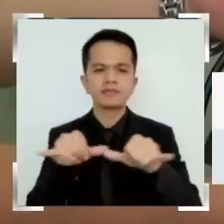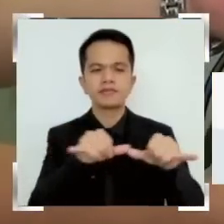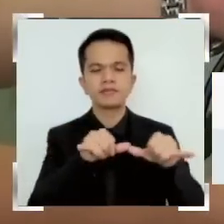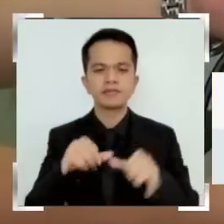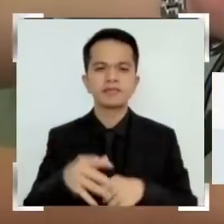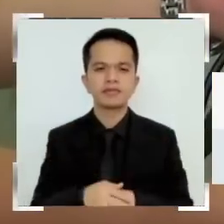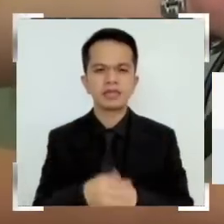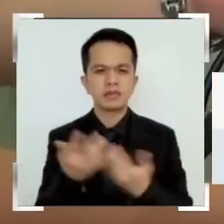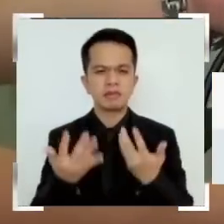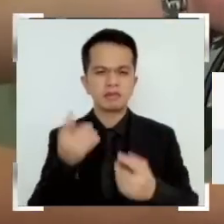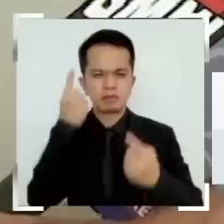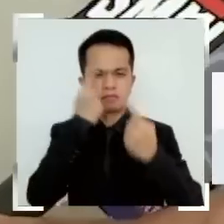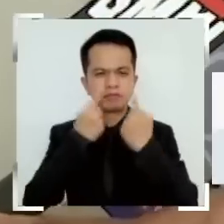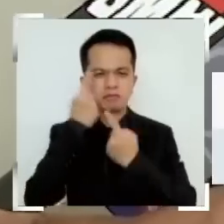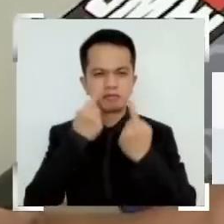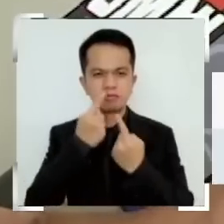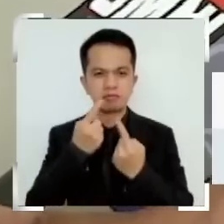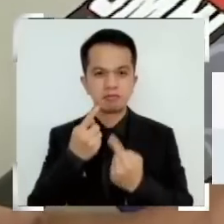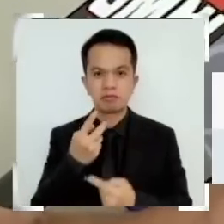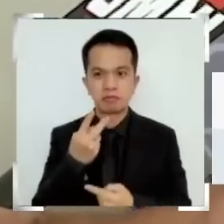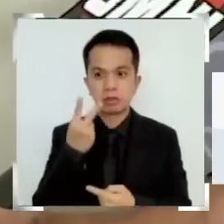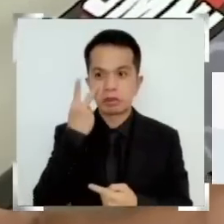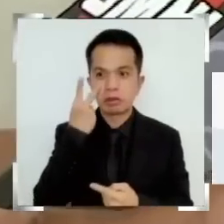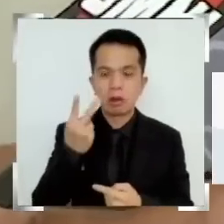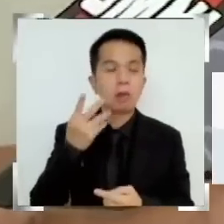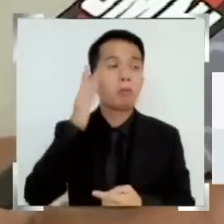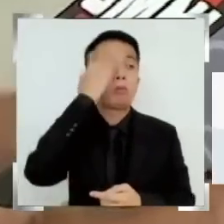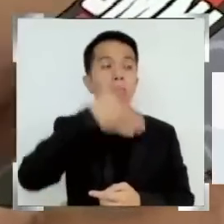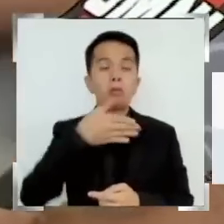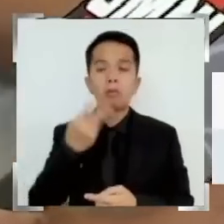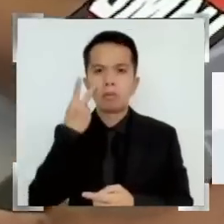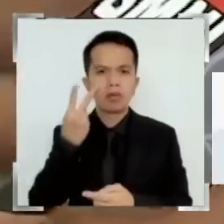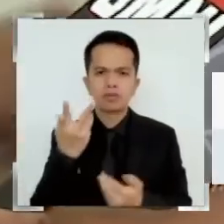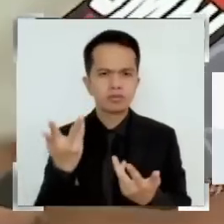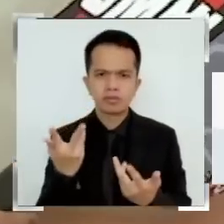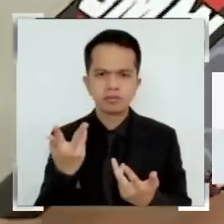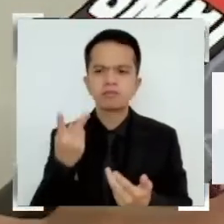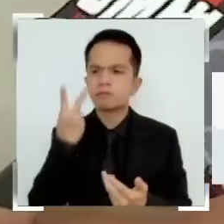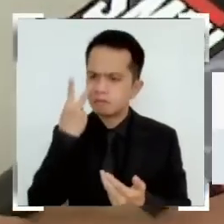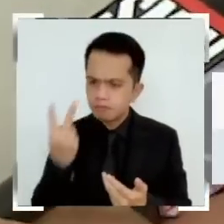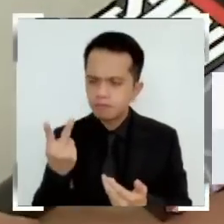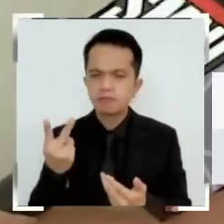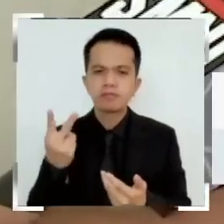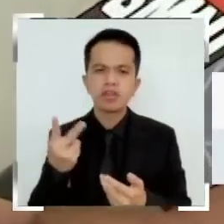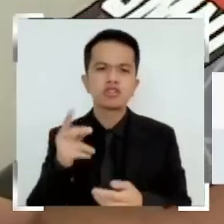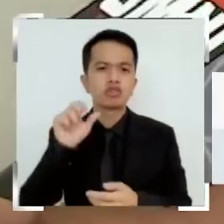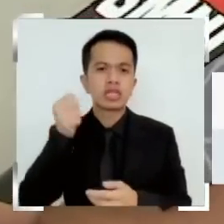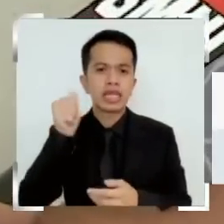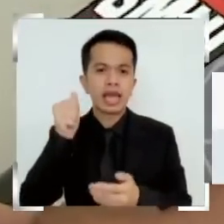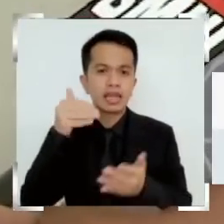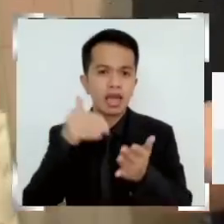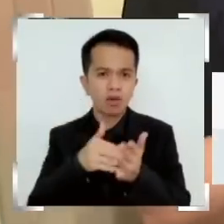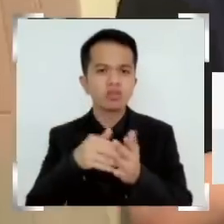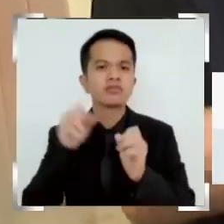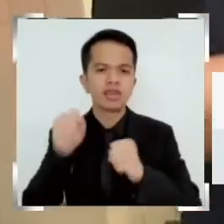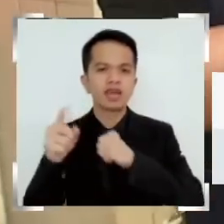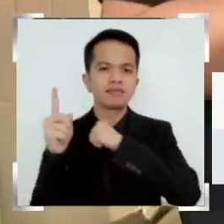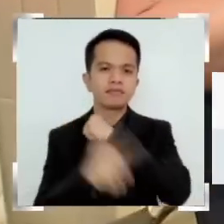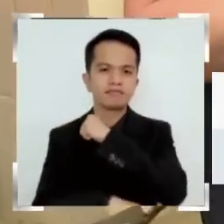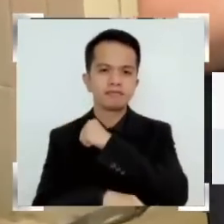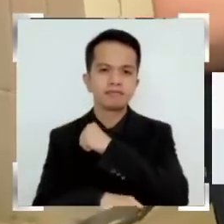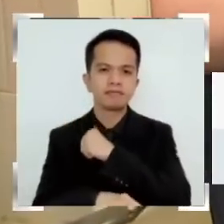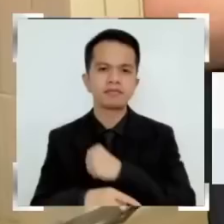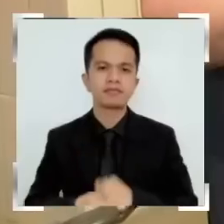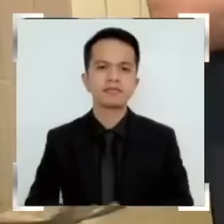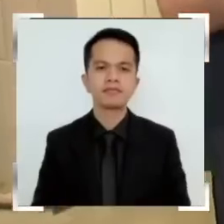hindi namin sila makikita. Penalty would be around 10,000 pesos for the first offense. Para sa